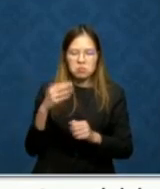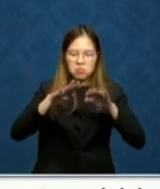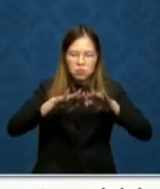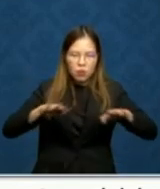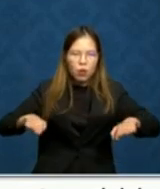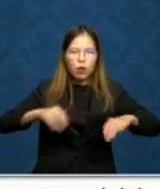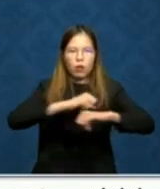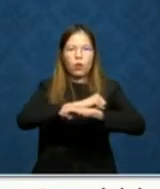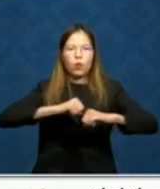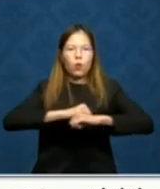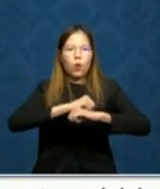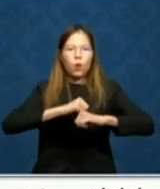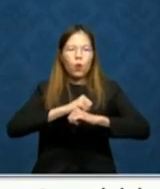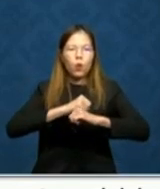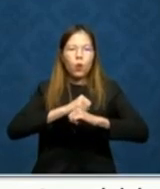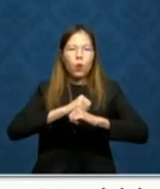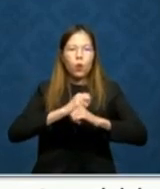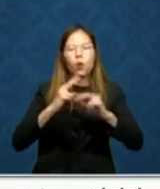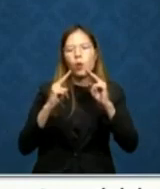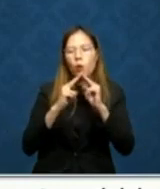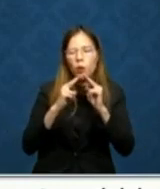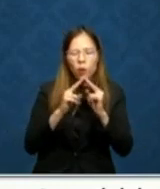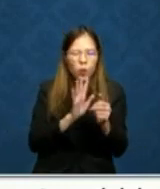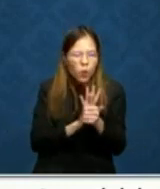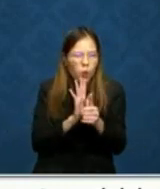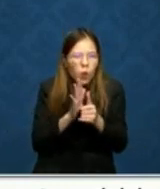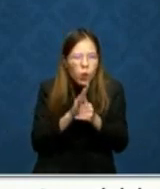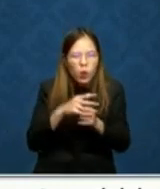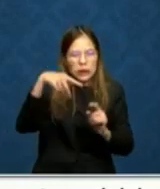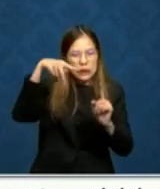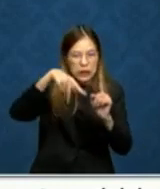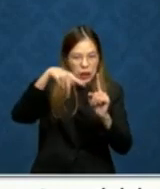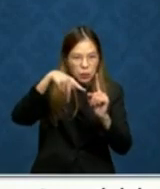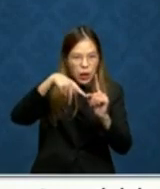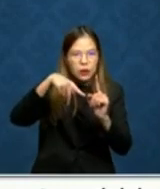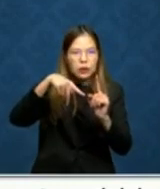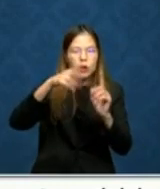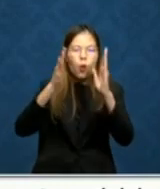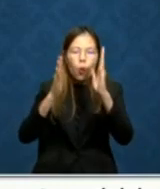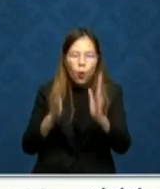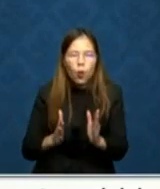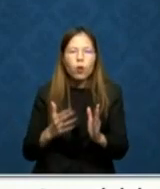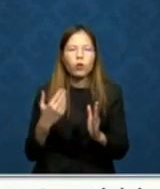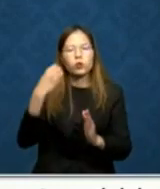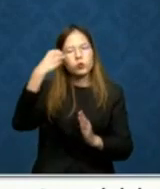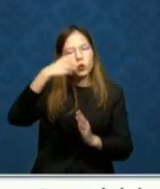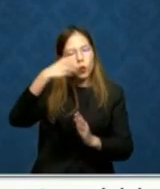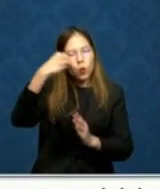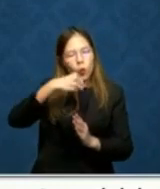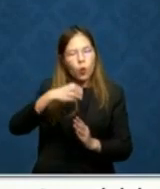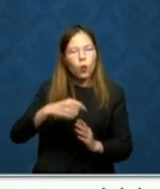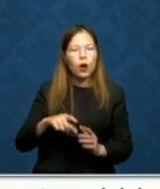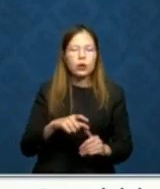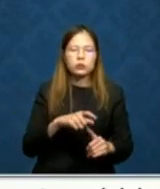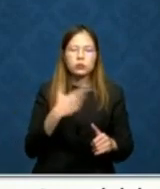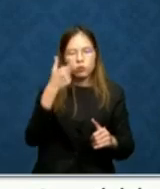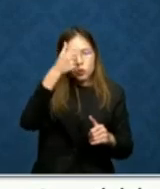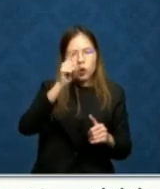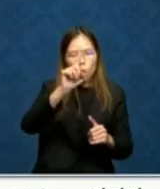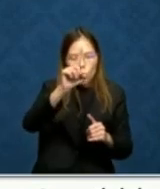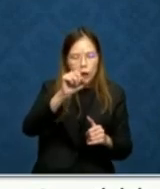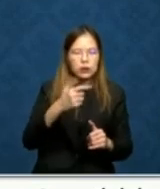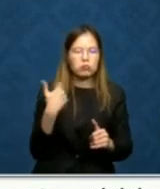และเยาวชนถูกล่วงละเมิดทางเพศกว่า 1,000 คนเฉลี่ยแล้วทุกวันมีเด็ก1คนถูกล่วงละเมิ